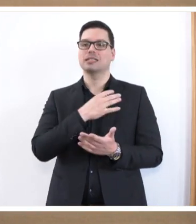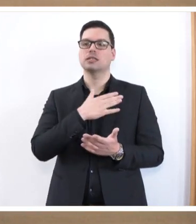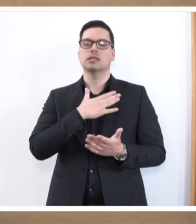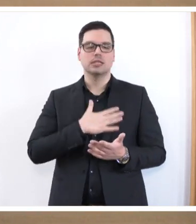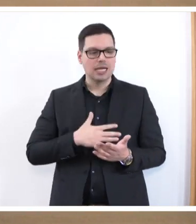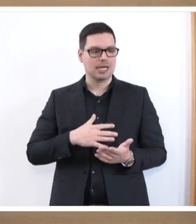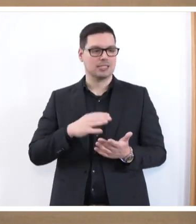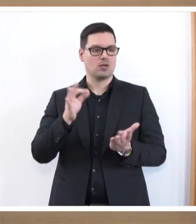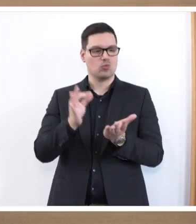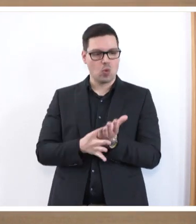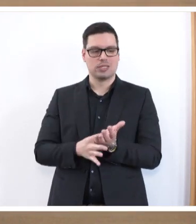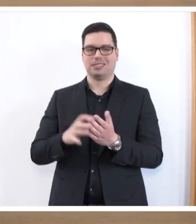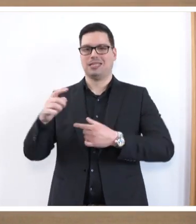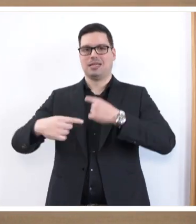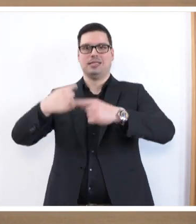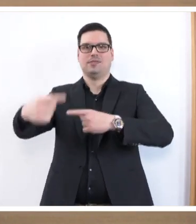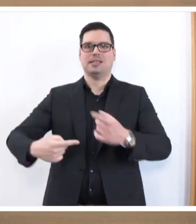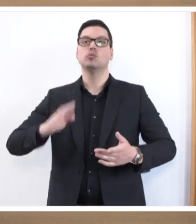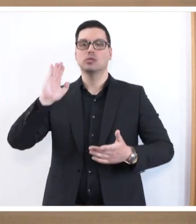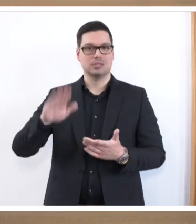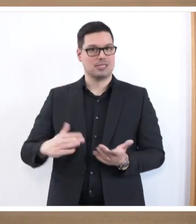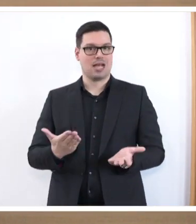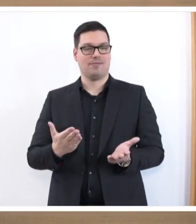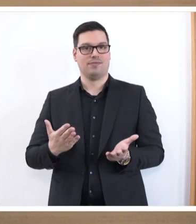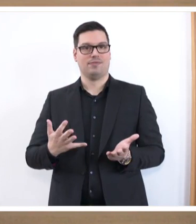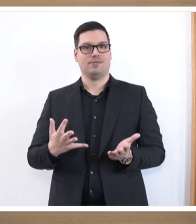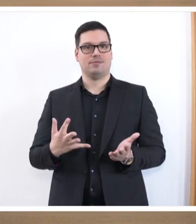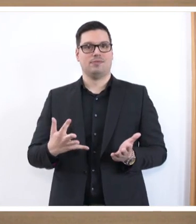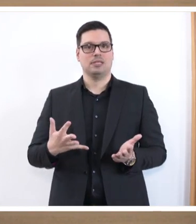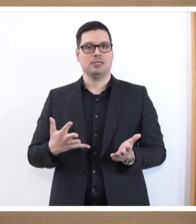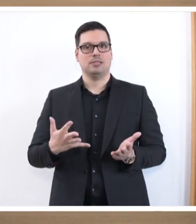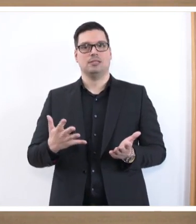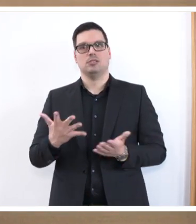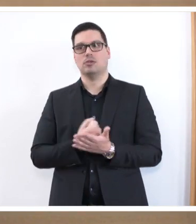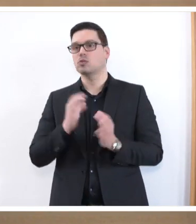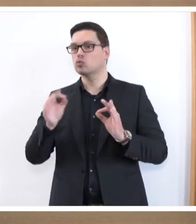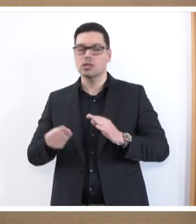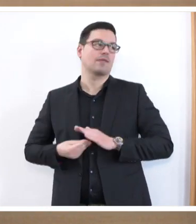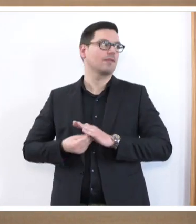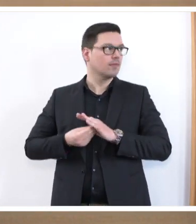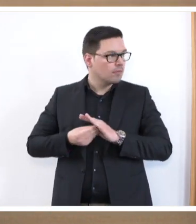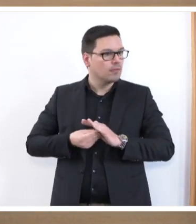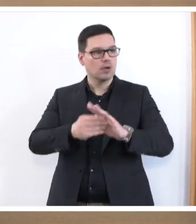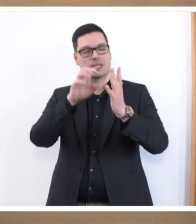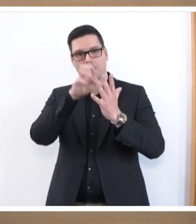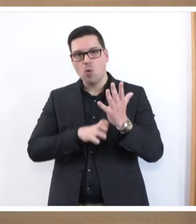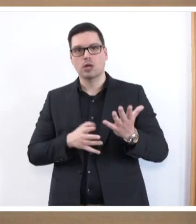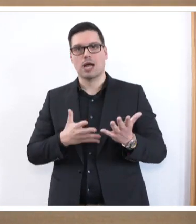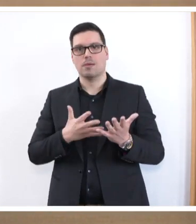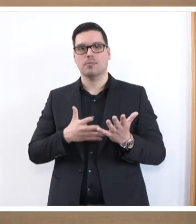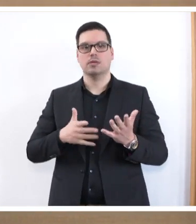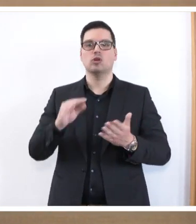auch weiterentwickeln kann und auch das darf. Und das gelingt uns unter anderem durch gute Förderprogramme. Ich nenne zum Beispiel